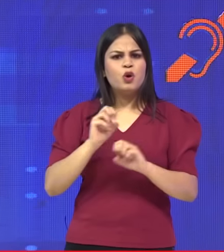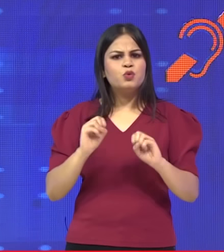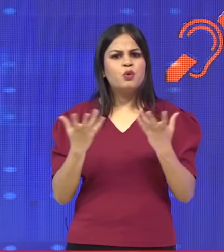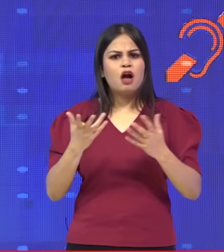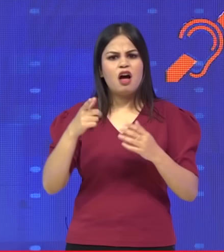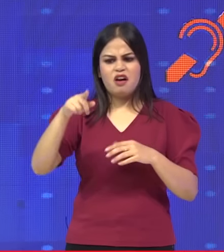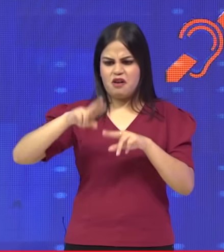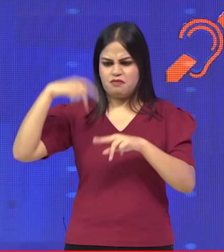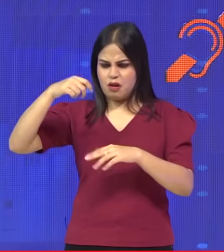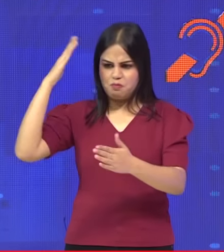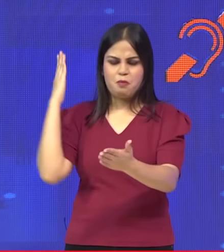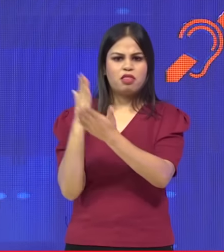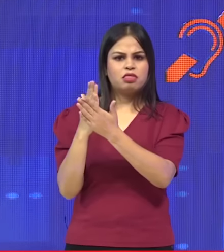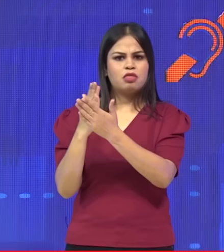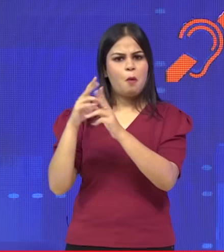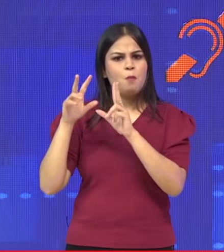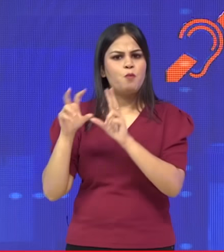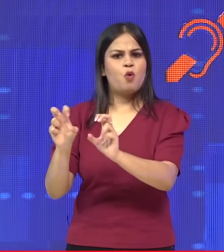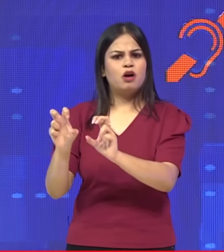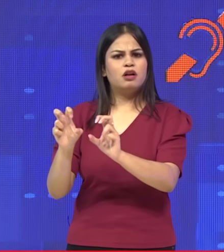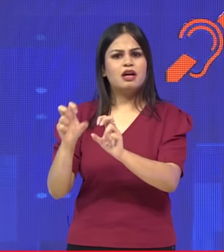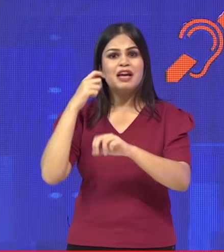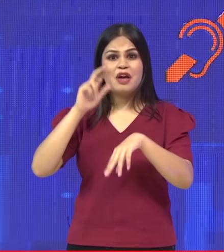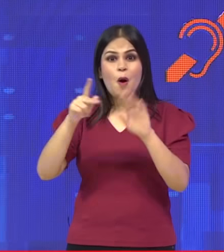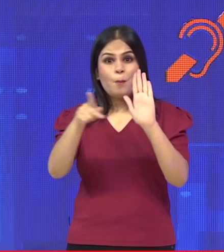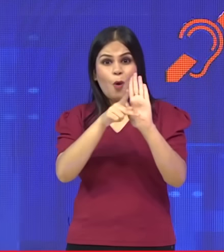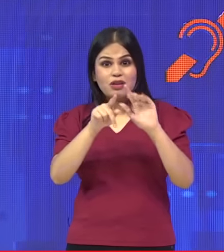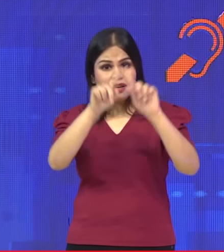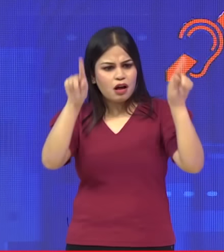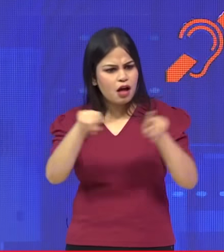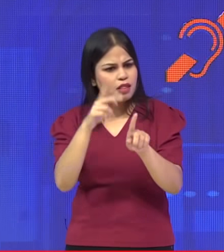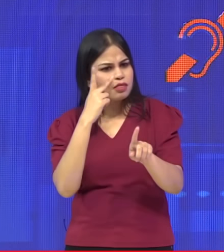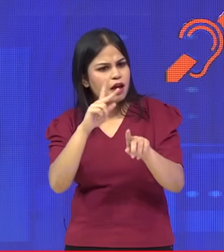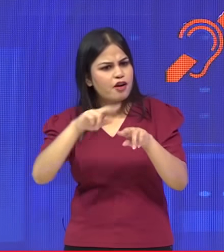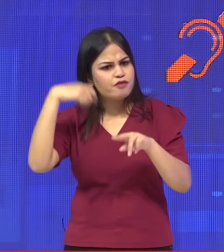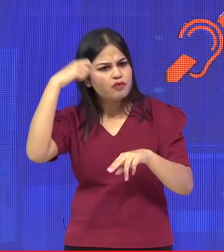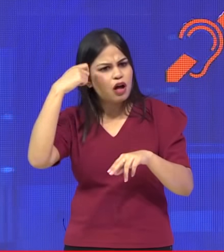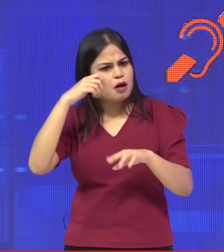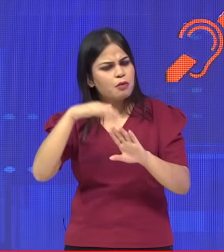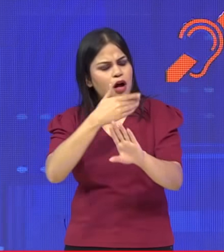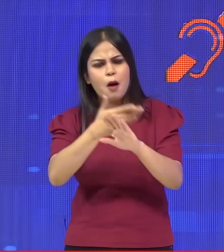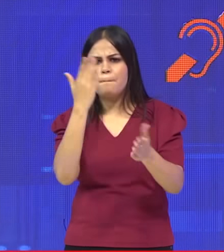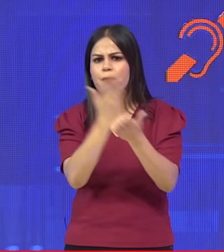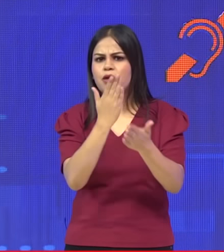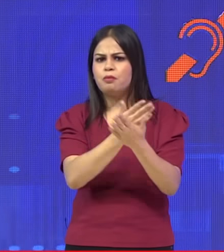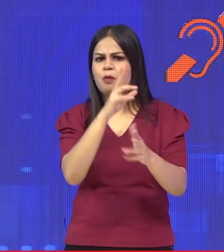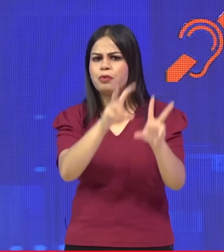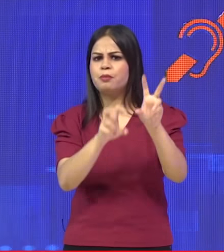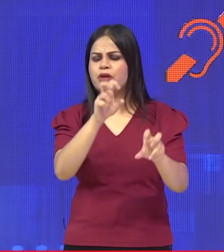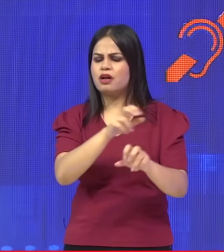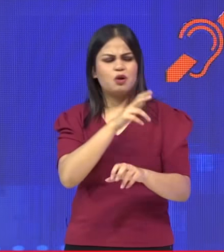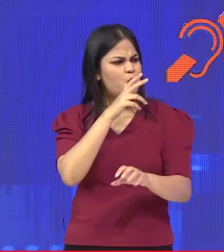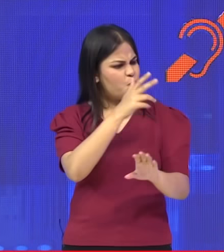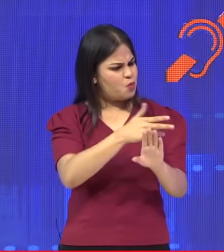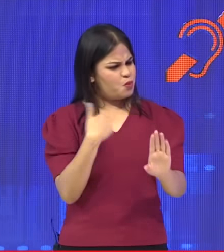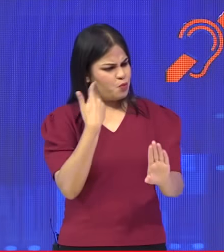लगता है फिल्म का ट्रेलर फिल्म का नाम पोस्ट देखकर ही कैंपेन शुरू हो जाता है ये तो बहुत पहले से ही चला रहा है सर अभी तो सोशल